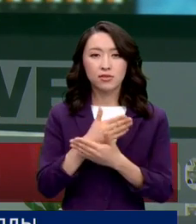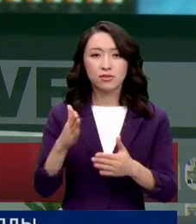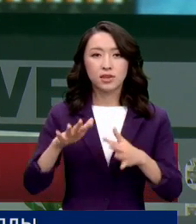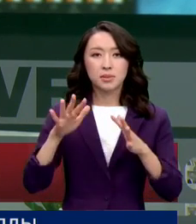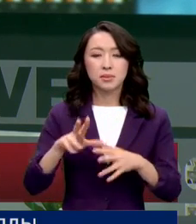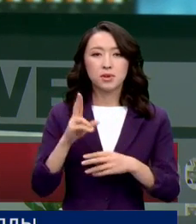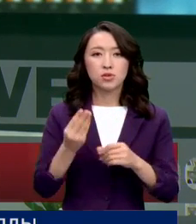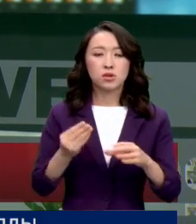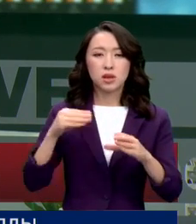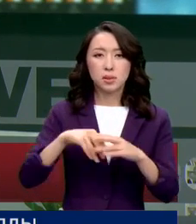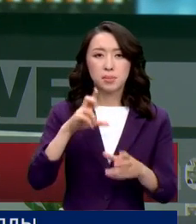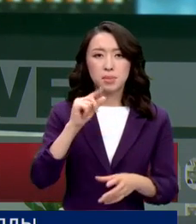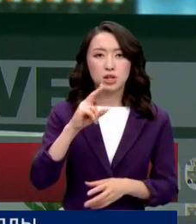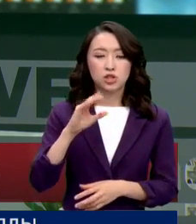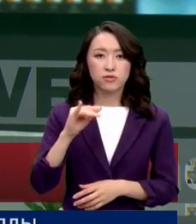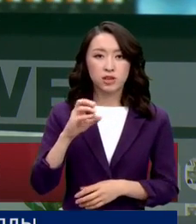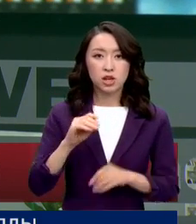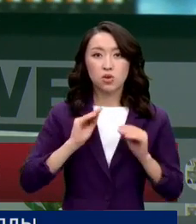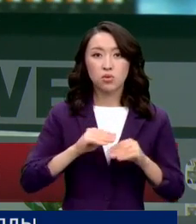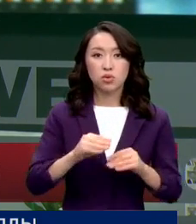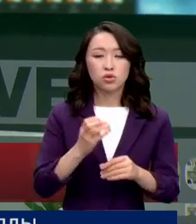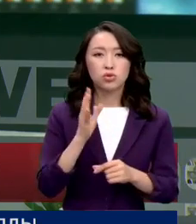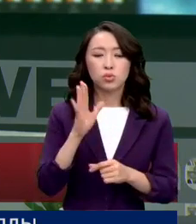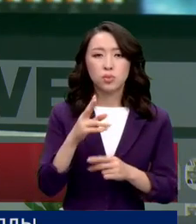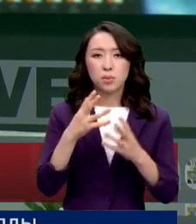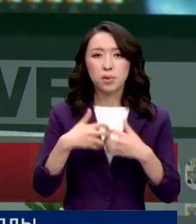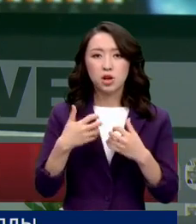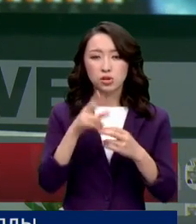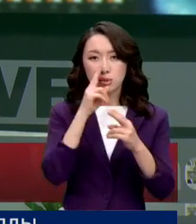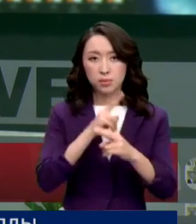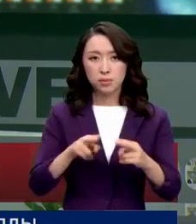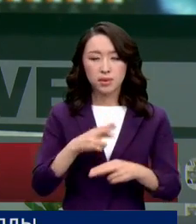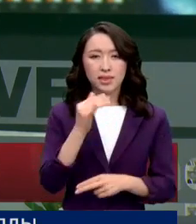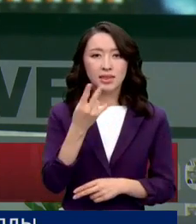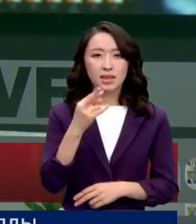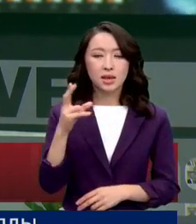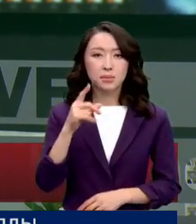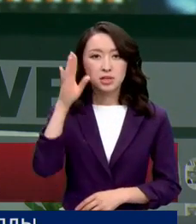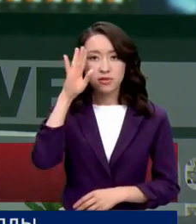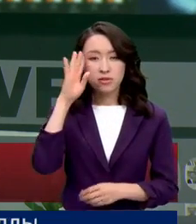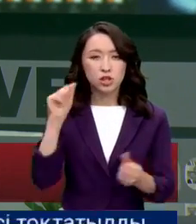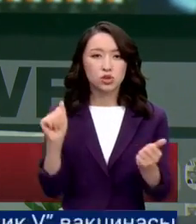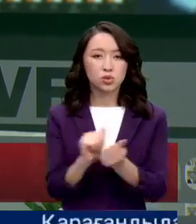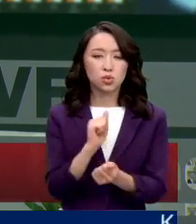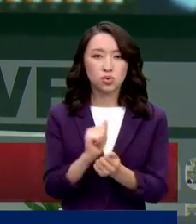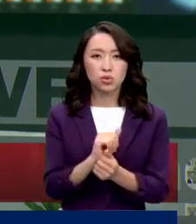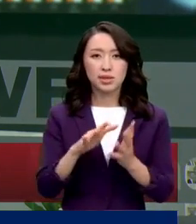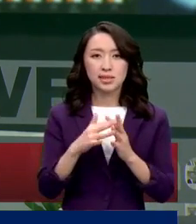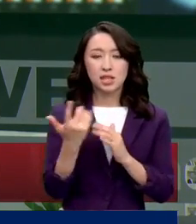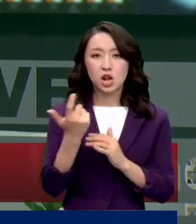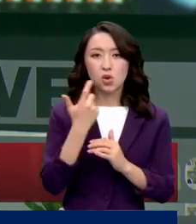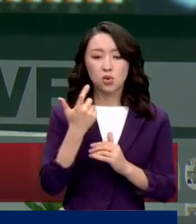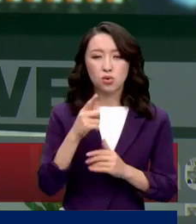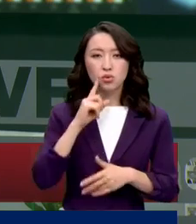вложившие сбережения в бахчевые, вместо урожая будут подсчитывать убытки. Дыни без воды сохнут на корню. Сельхозпроизводители